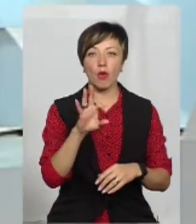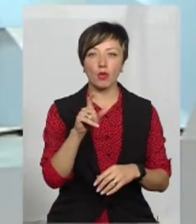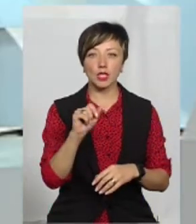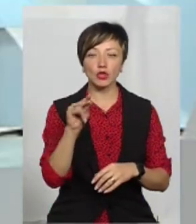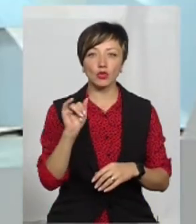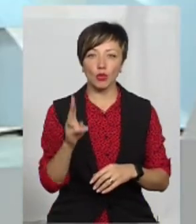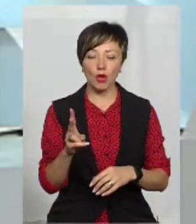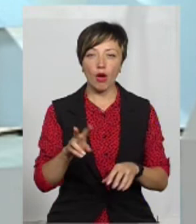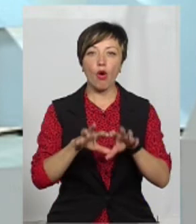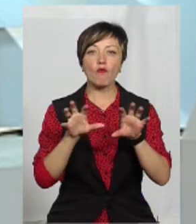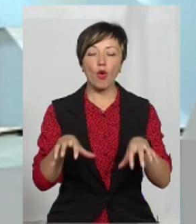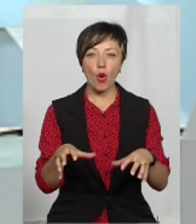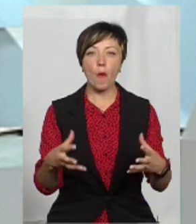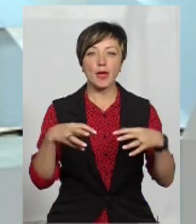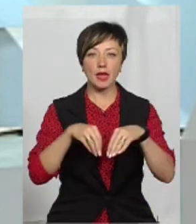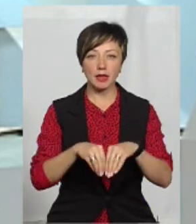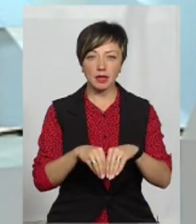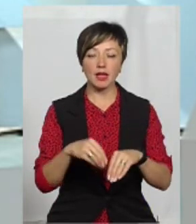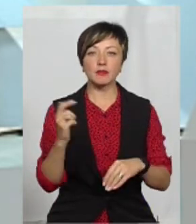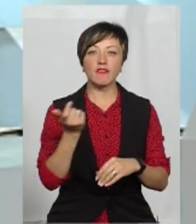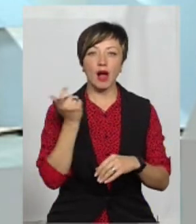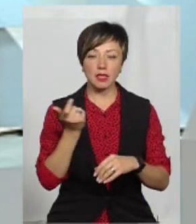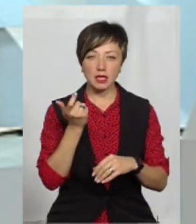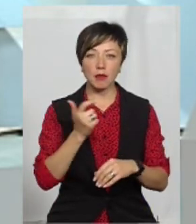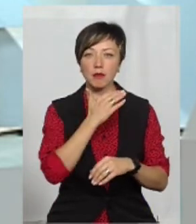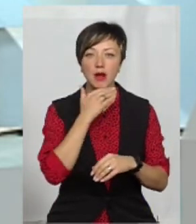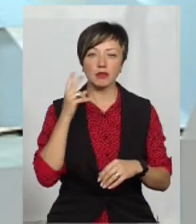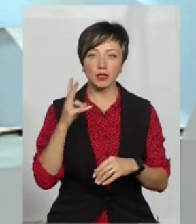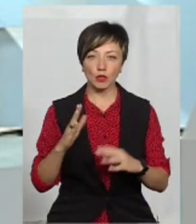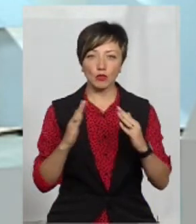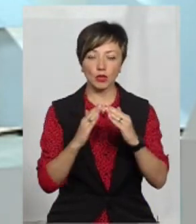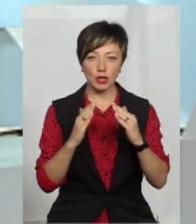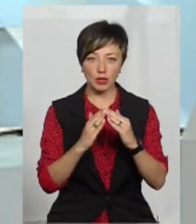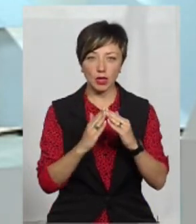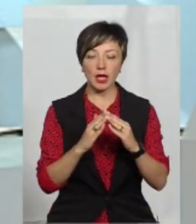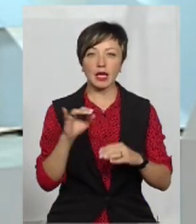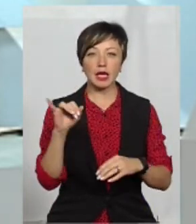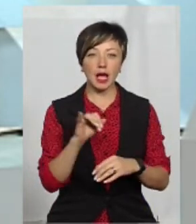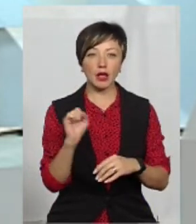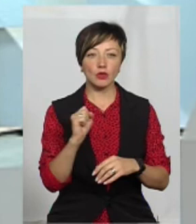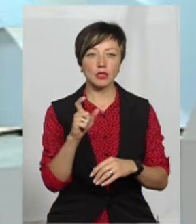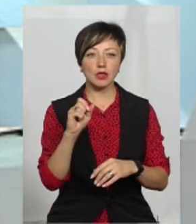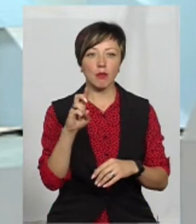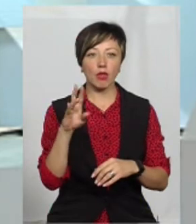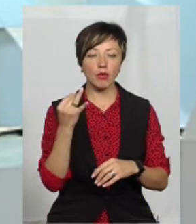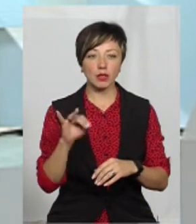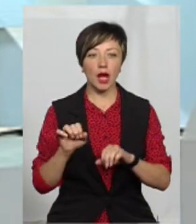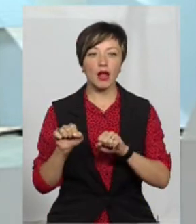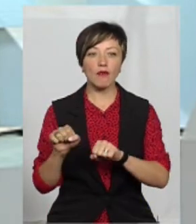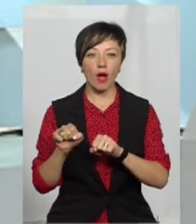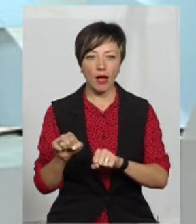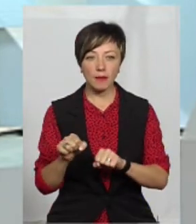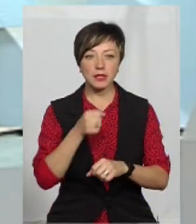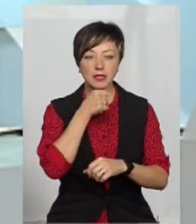Козачуком, головою об'єднання співвласників багатоквартирного будинку, та Антоном Заболотним,